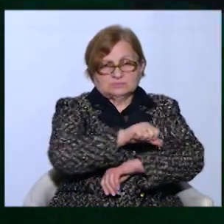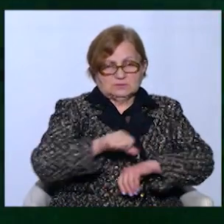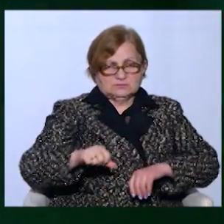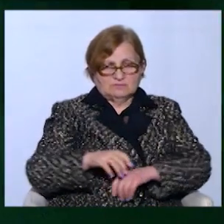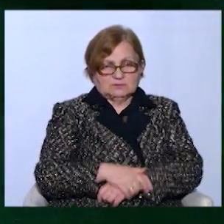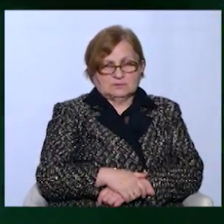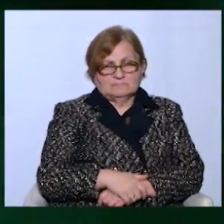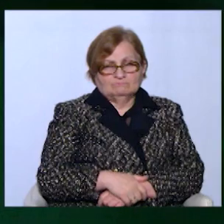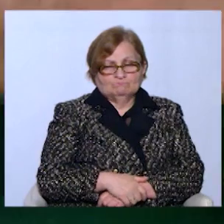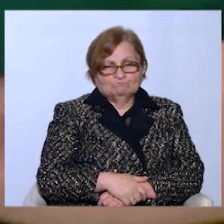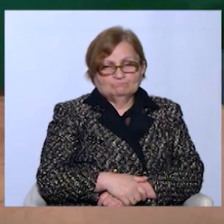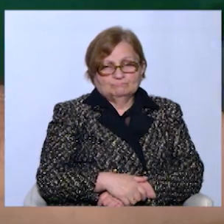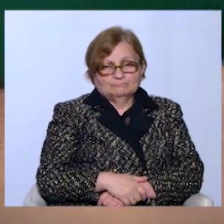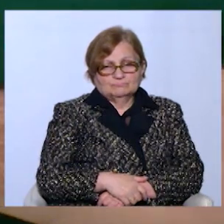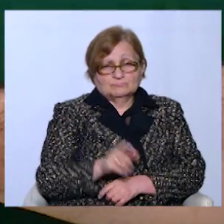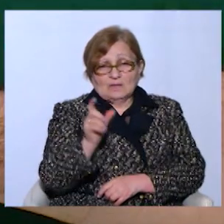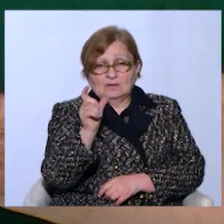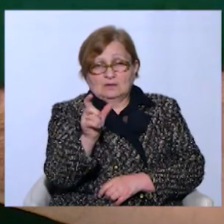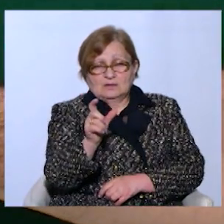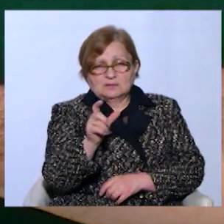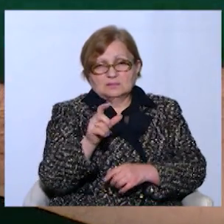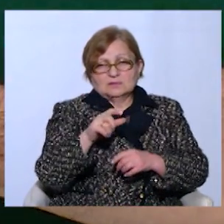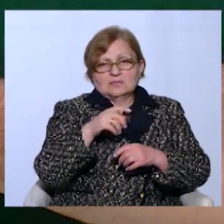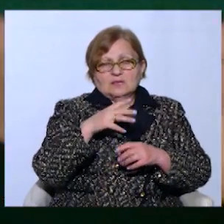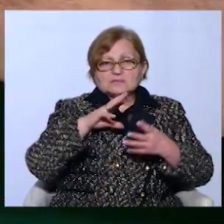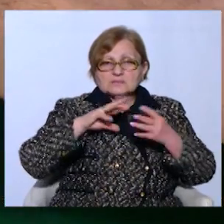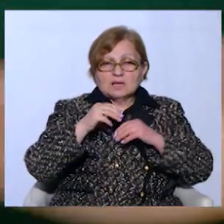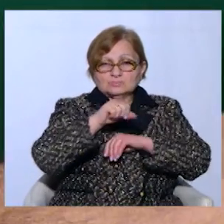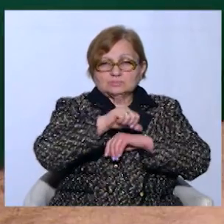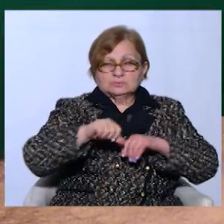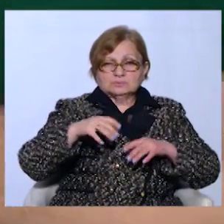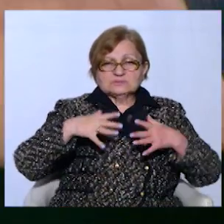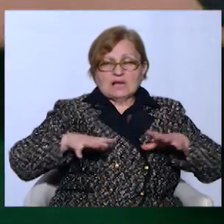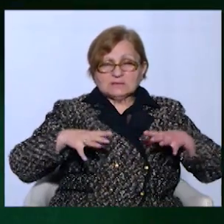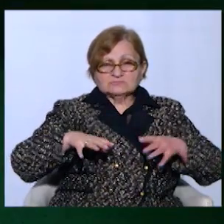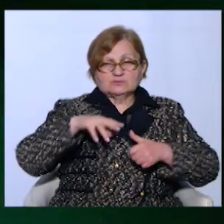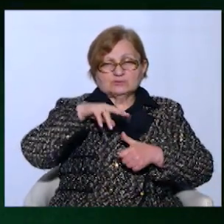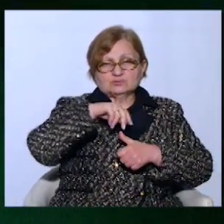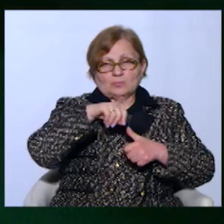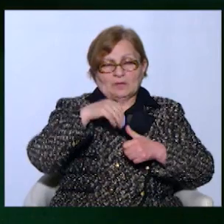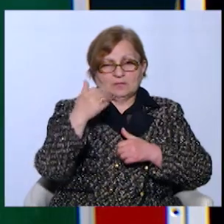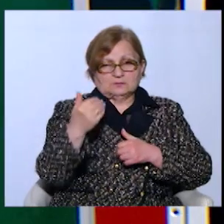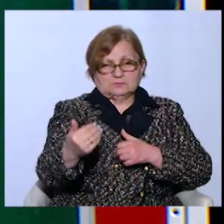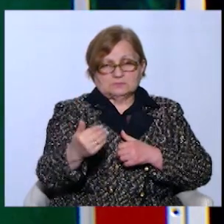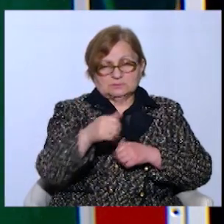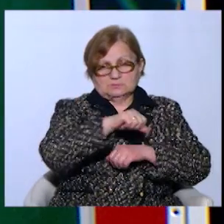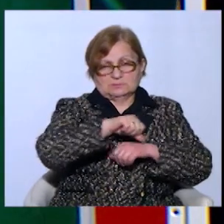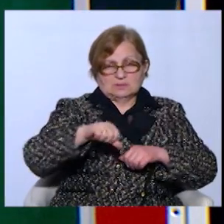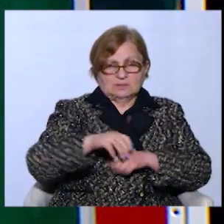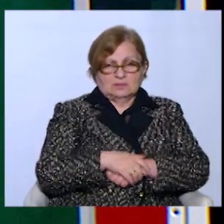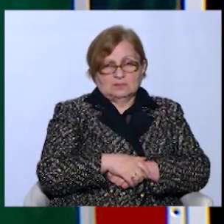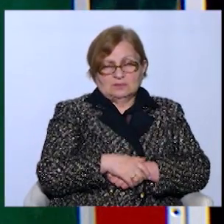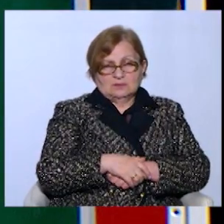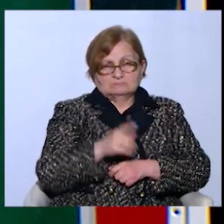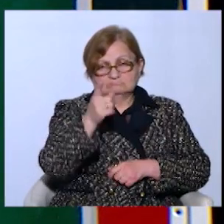შორის. ეს ნაწილი გახლავთ საერთო საზღვარი საქართველოსა და სასომხეთს შორის. აბა